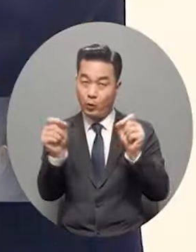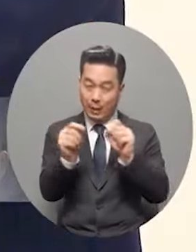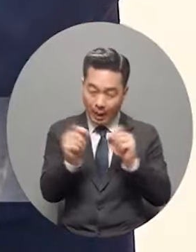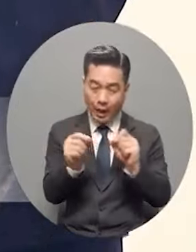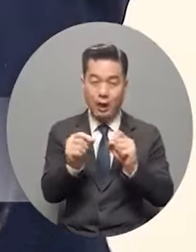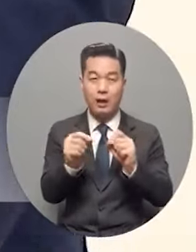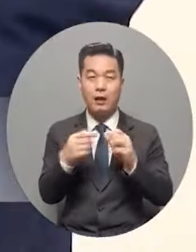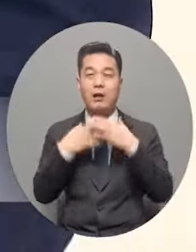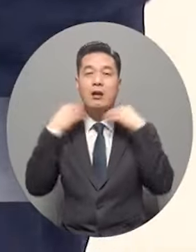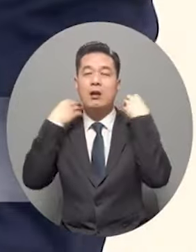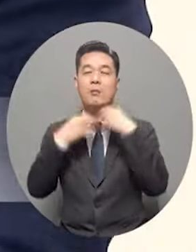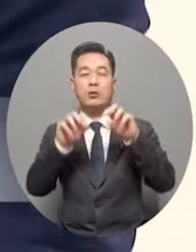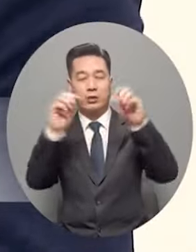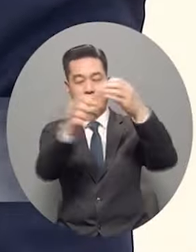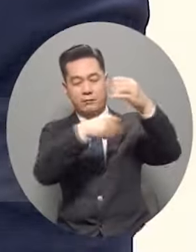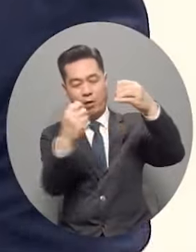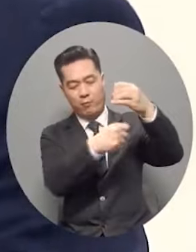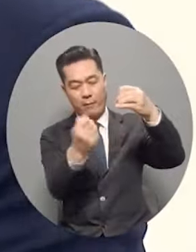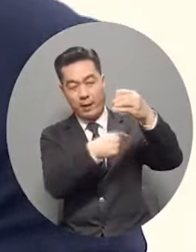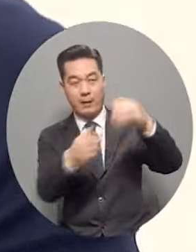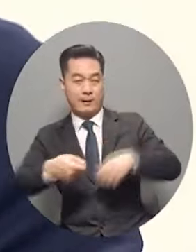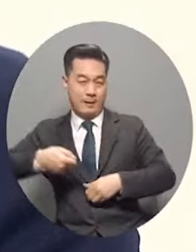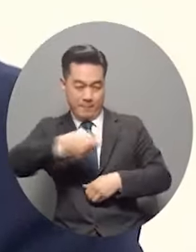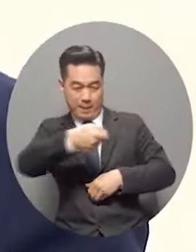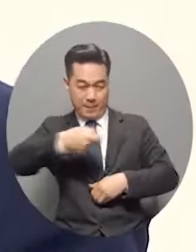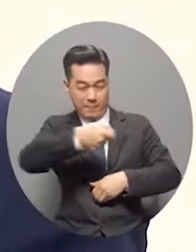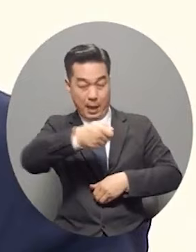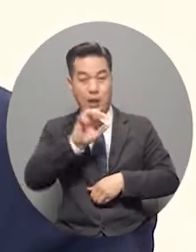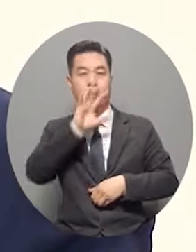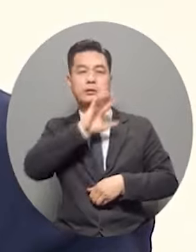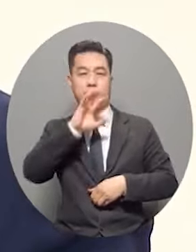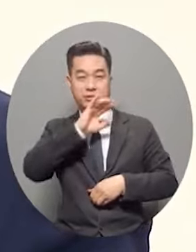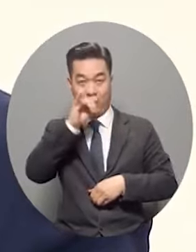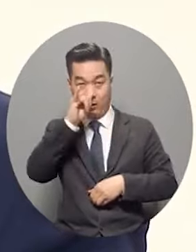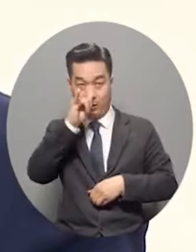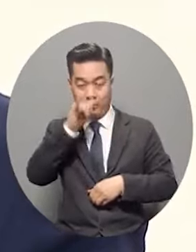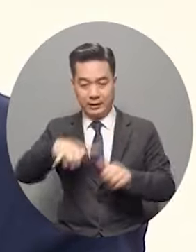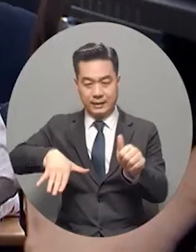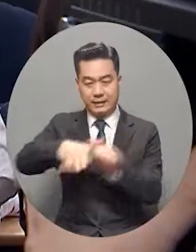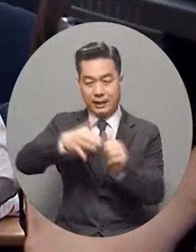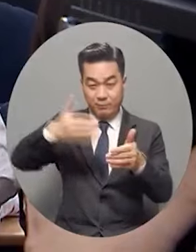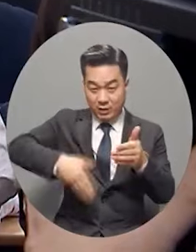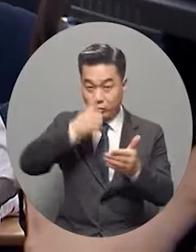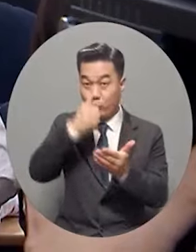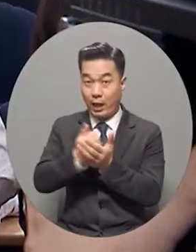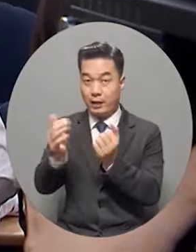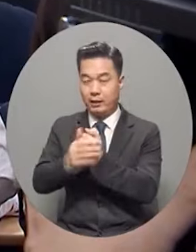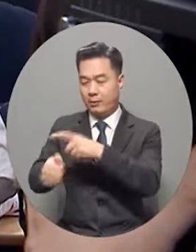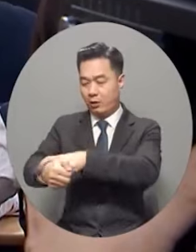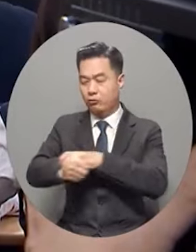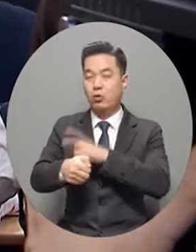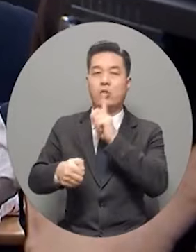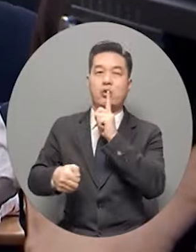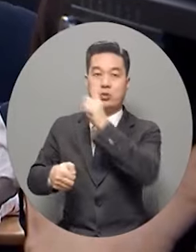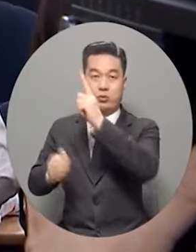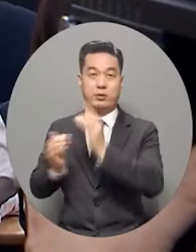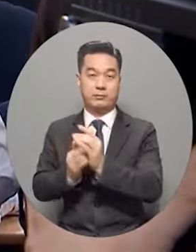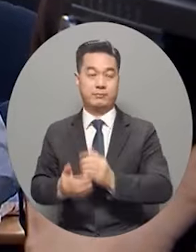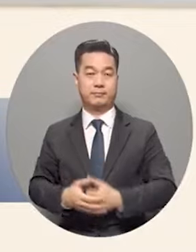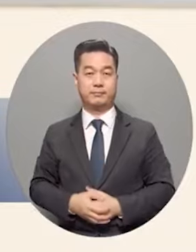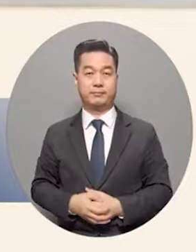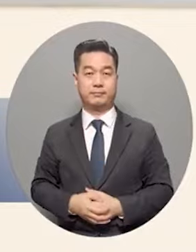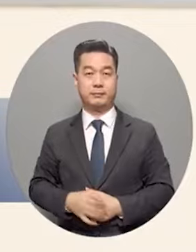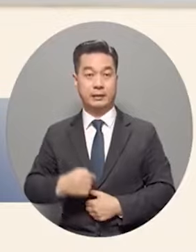고정한 뒤 찌르는 연습을 한 겁니다. 검찰은 오늘 살인 미수 등 혐의로 김 씨를 구속 기소했습니다.